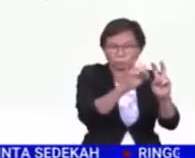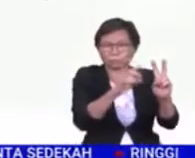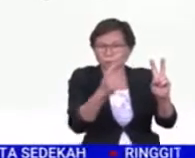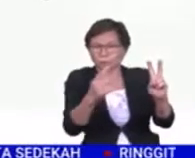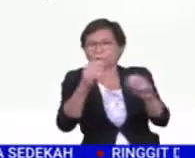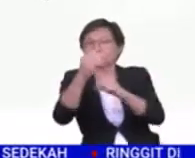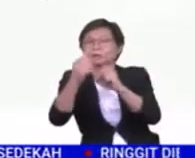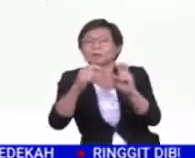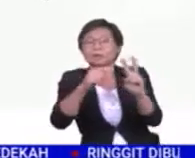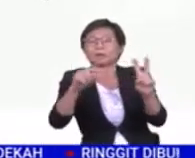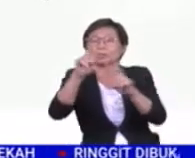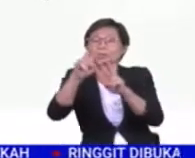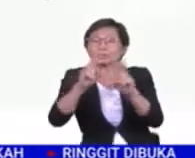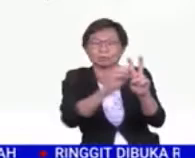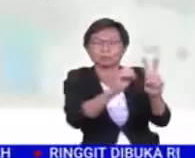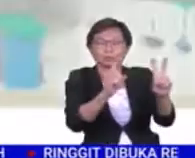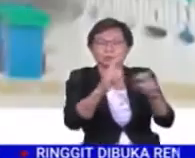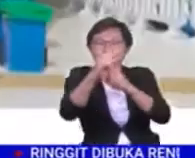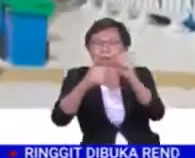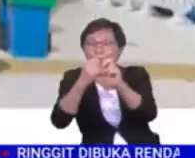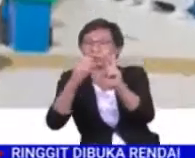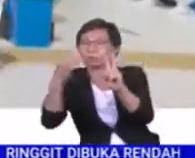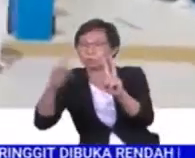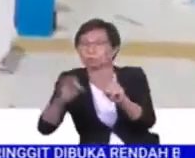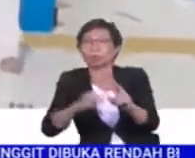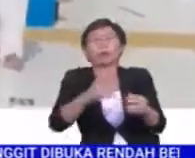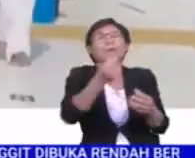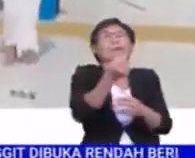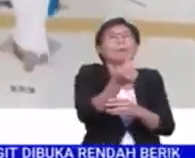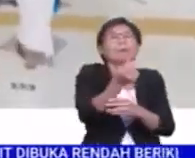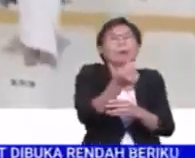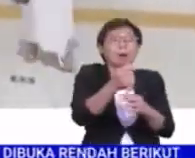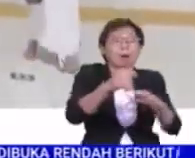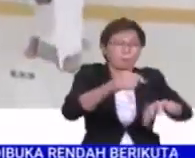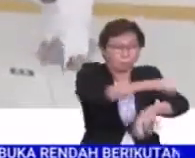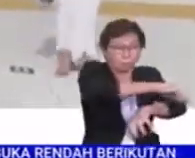2019 cause haji telah melonjak sebanyak